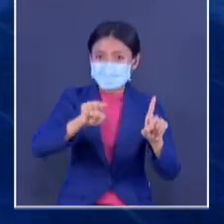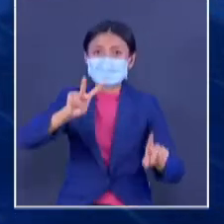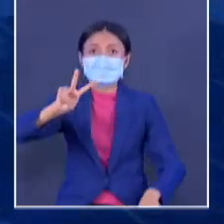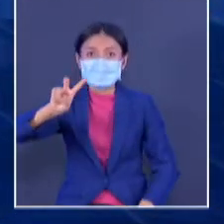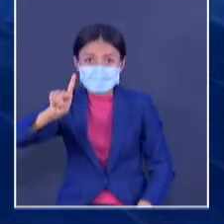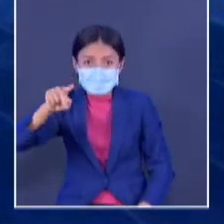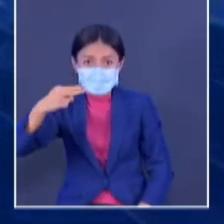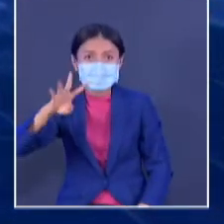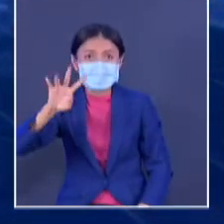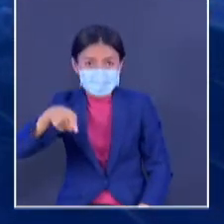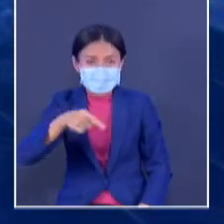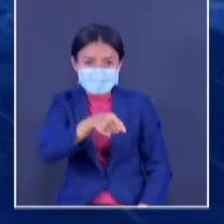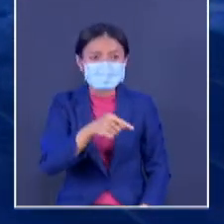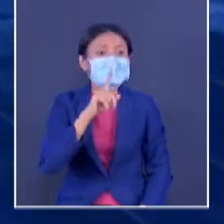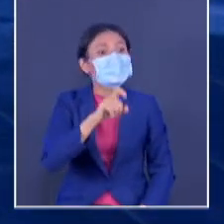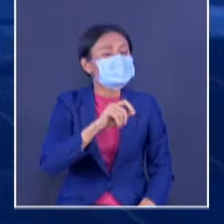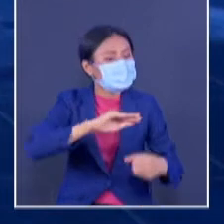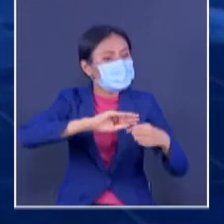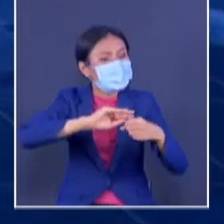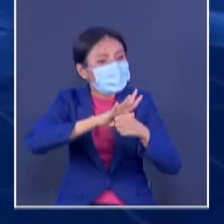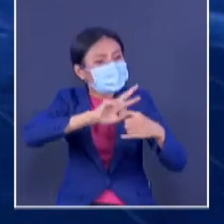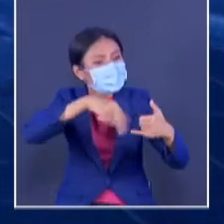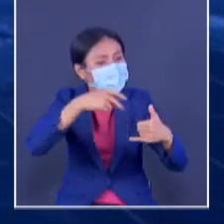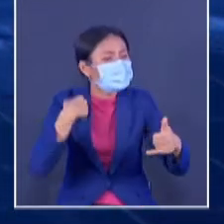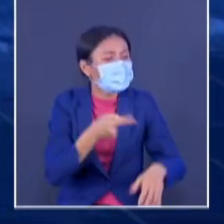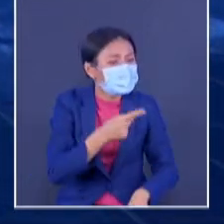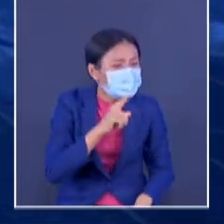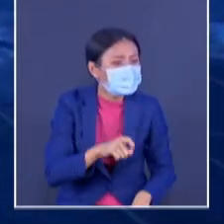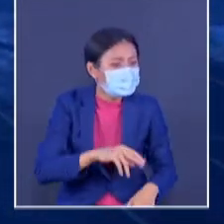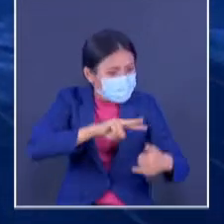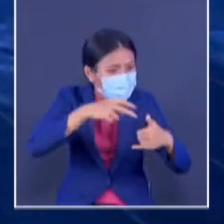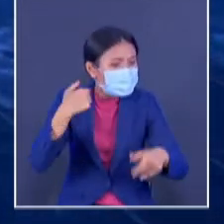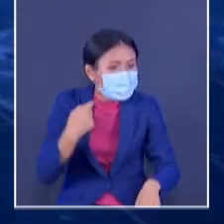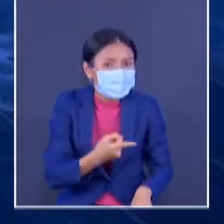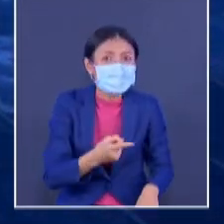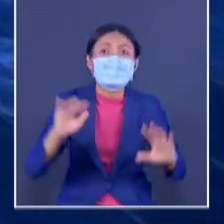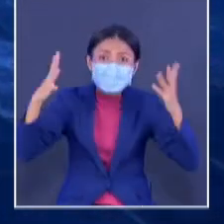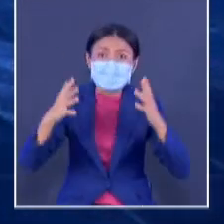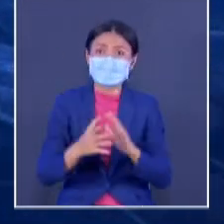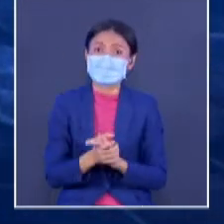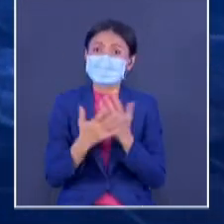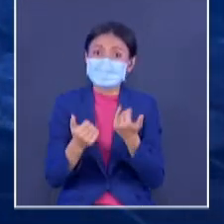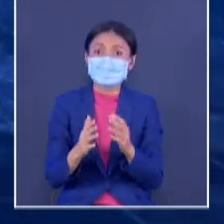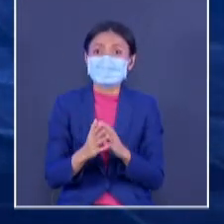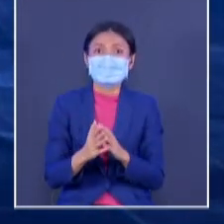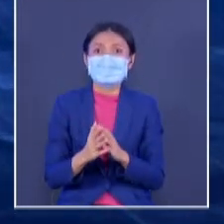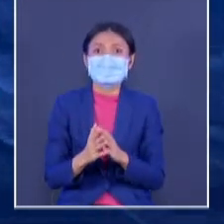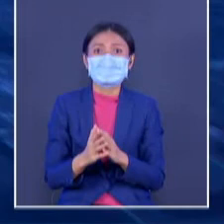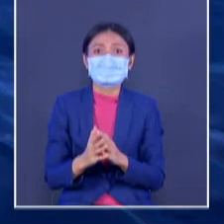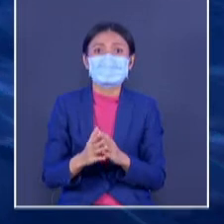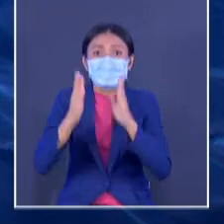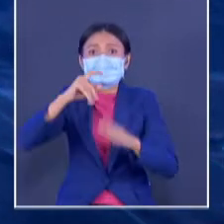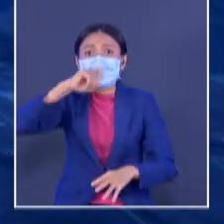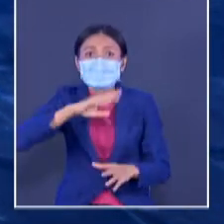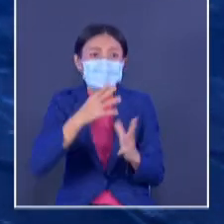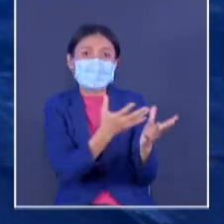บบนี้ใครตรวจโควิดพวกเขามันไม่มีฮะและคนที่จะรับแรงงานต่างด้าวเหล่านี้ไปทำงานคุณก็ต้องระวังด้วยว่าเขาอาจ